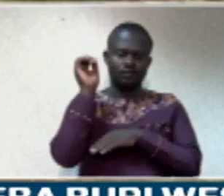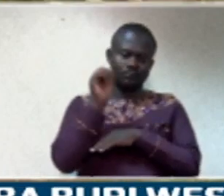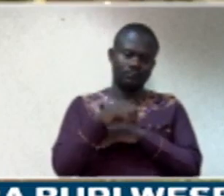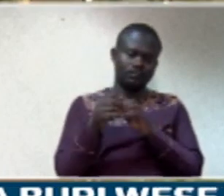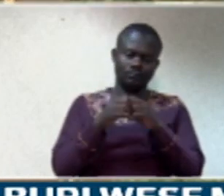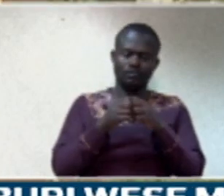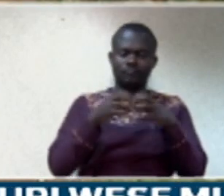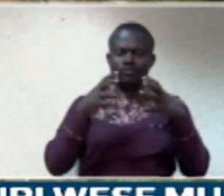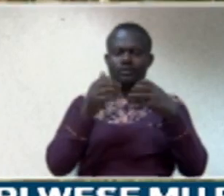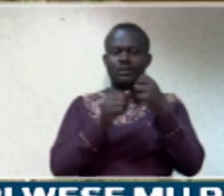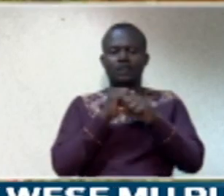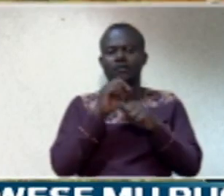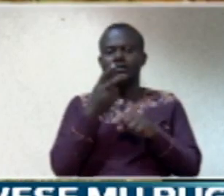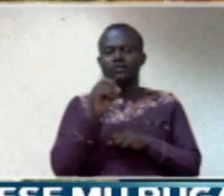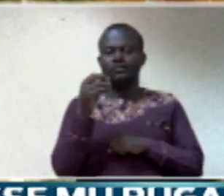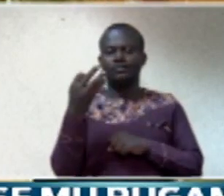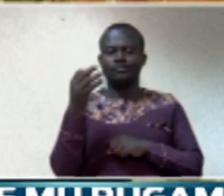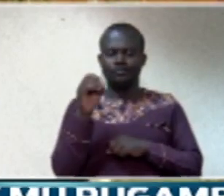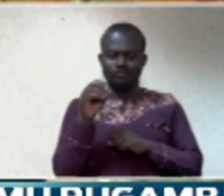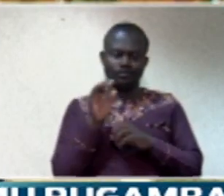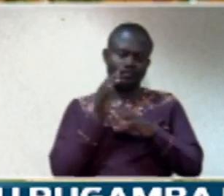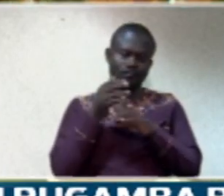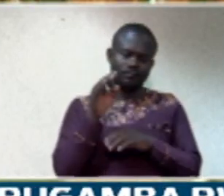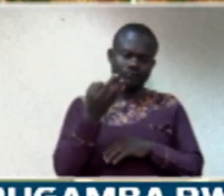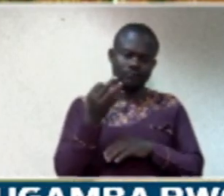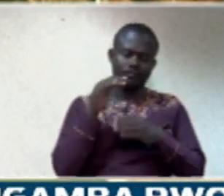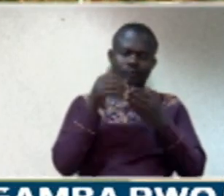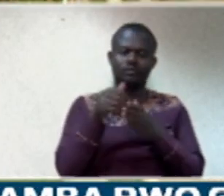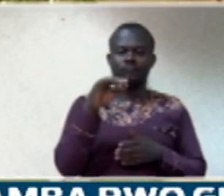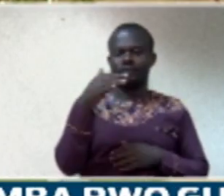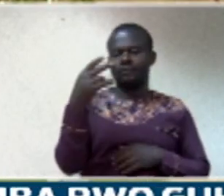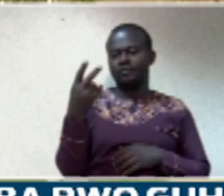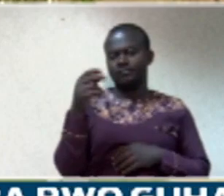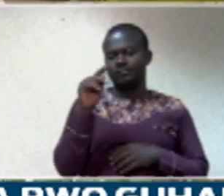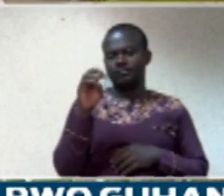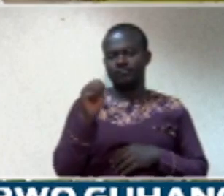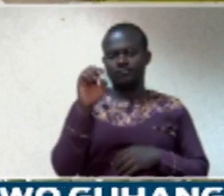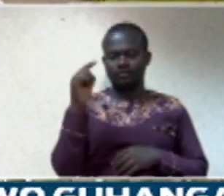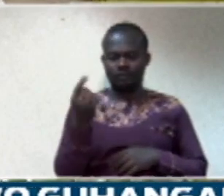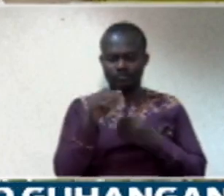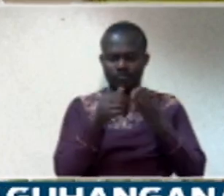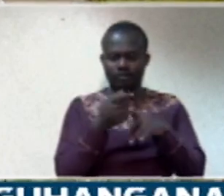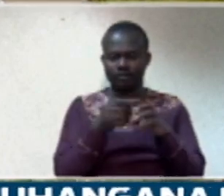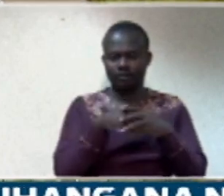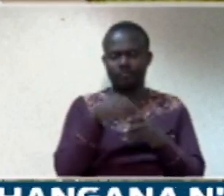muri 2050 bazikuba gatatu bakagera ku 5,200 kuri kilometero karimwe bavuye ku